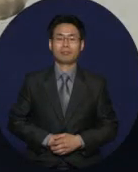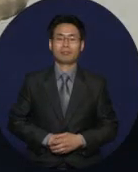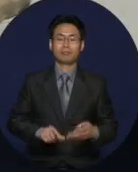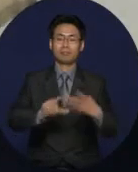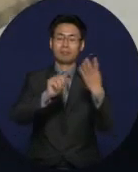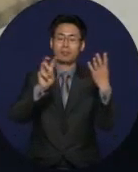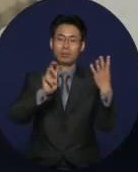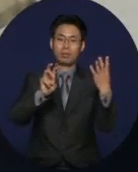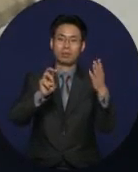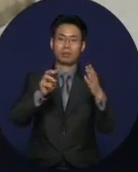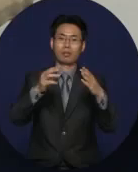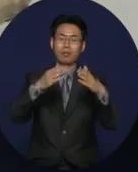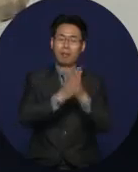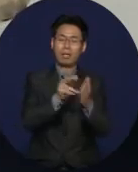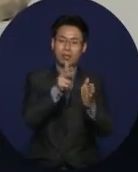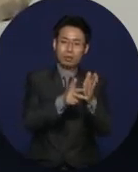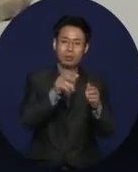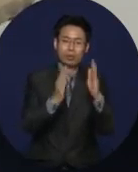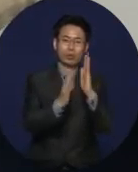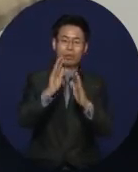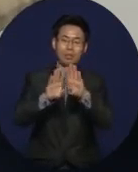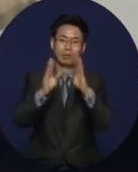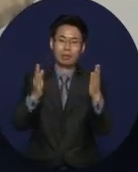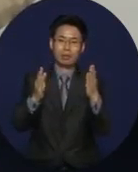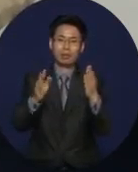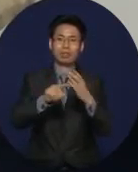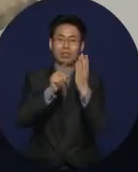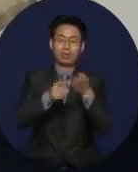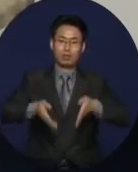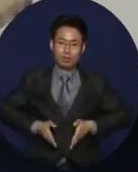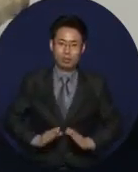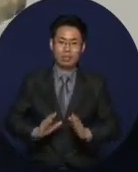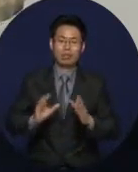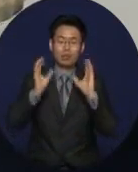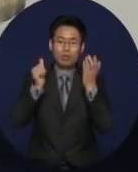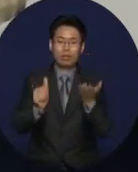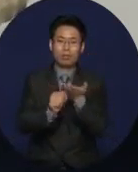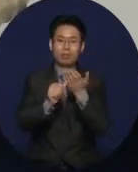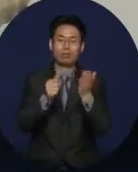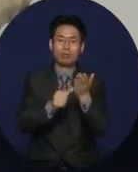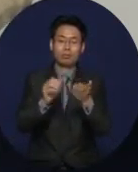오늘 30일 우현동 폐철도 숲에서 펼쳐질 임신, 출산,